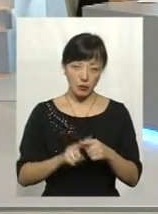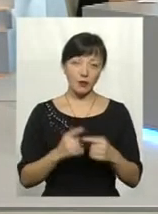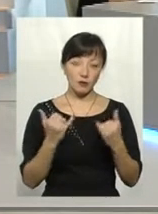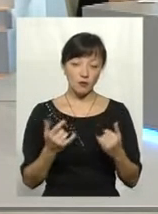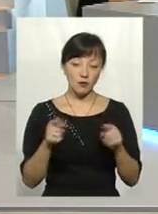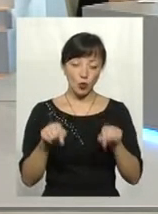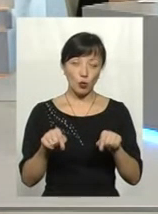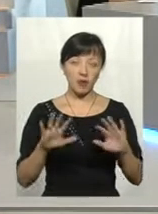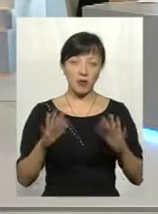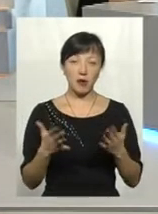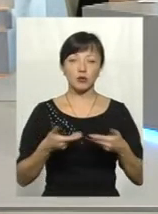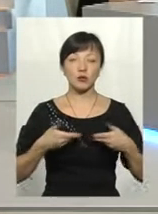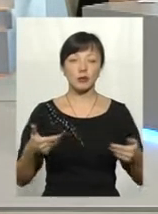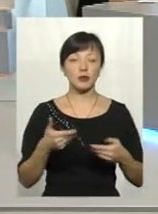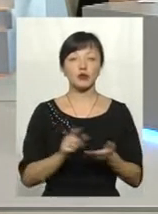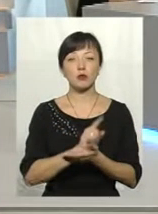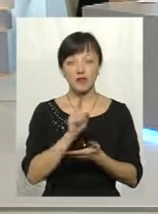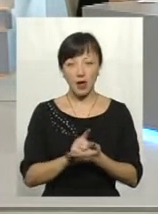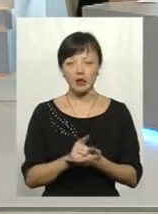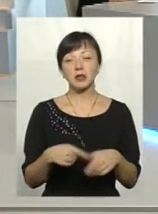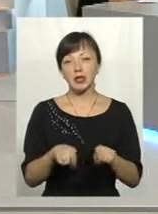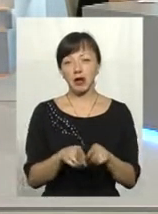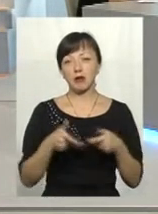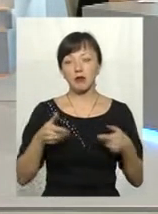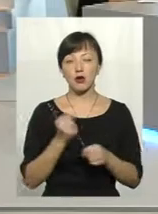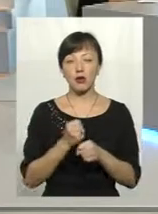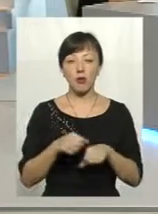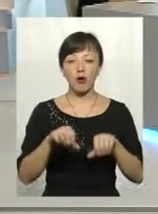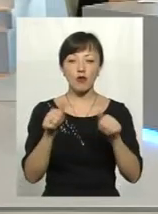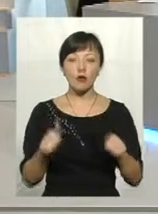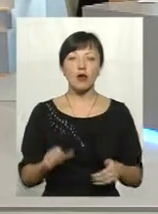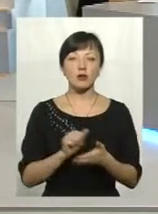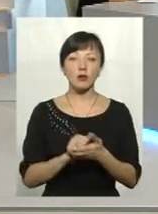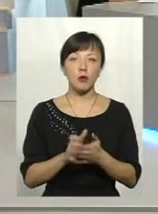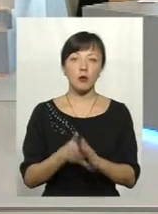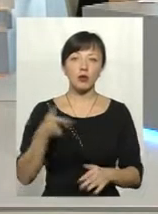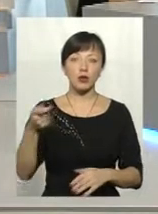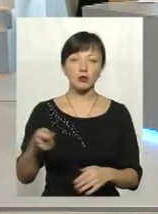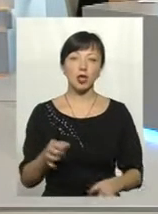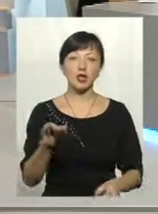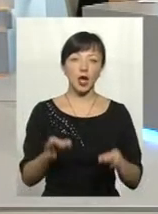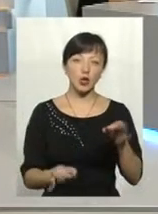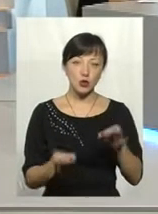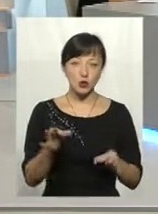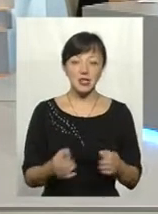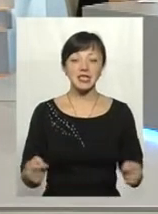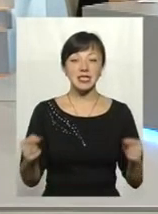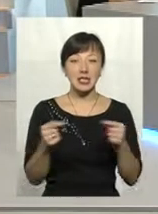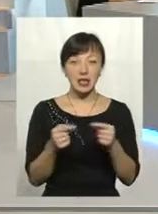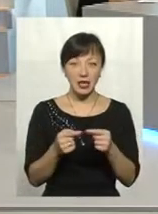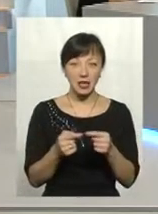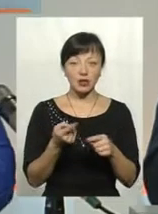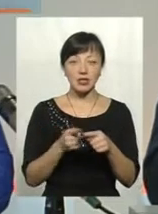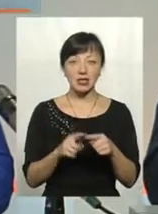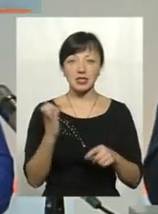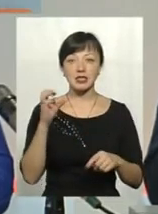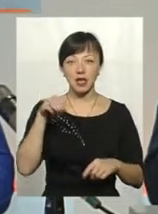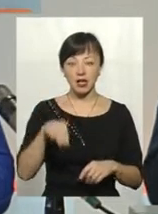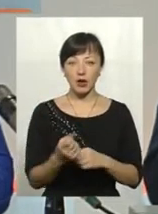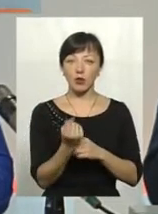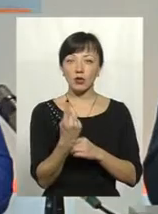випадку ми зобов'язані, і так ми поступаємо, оформляються документи, подаються на суд, і згідно цієї статті